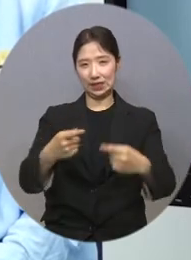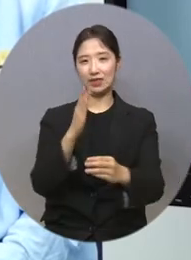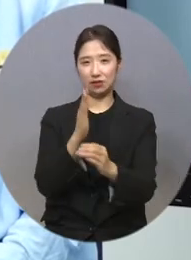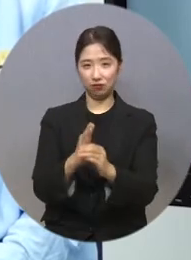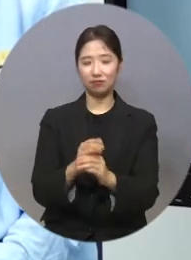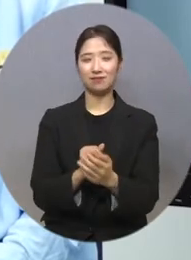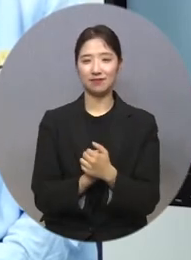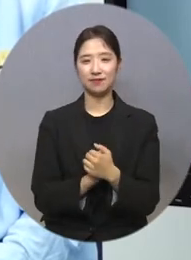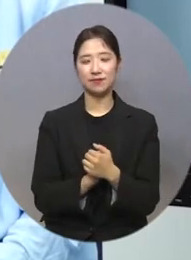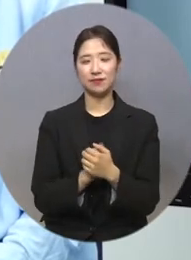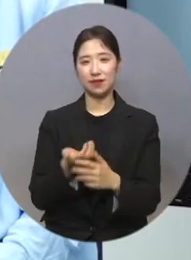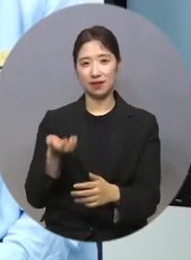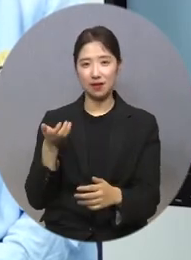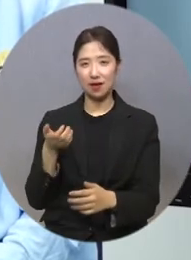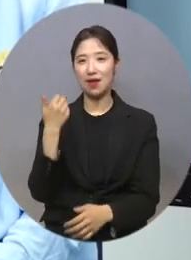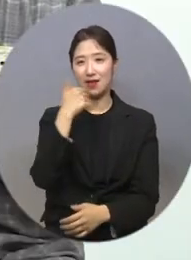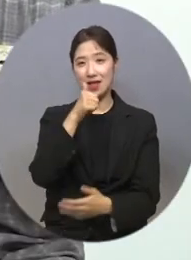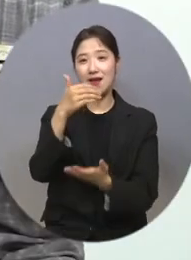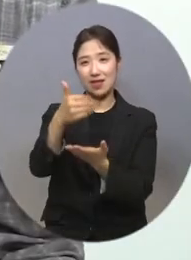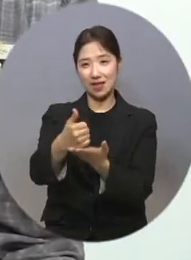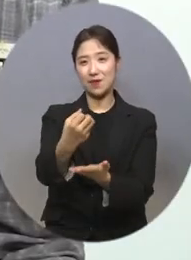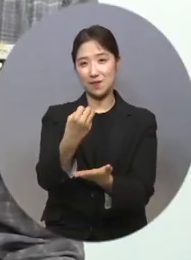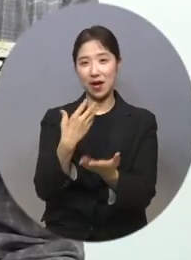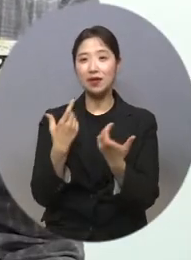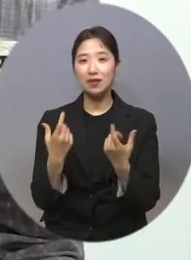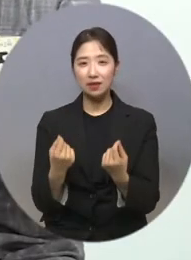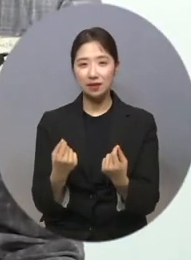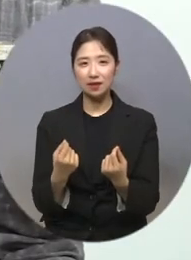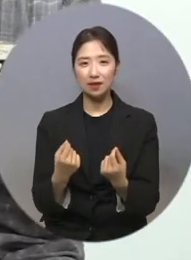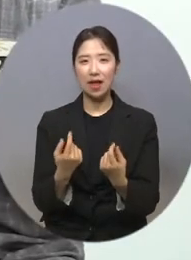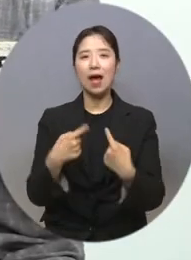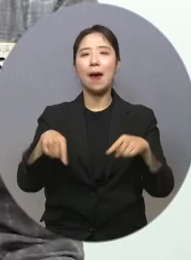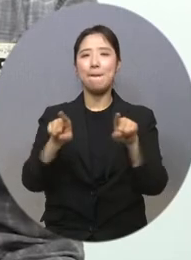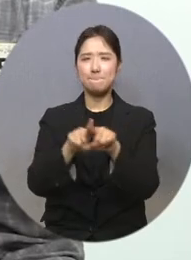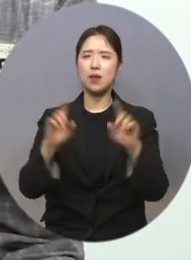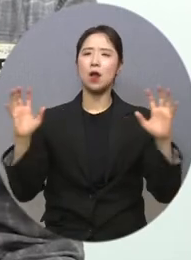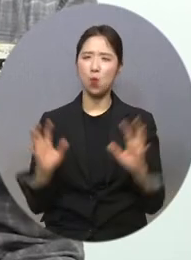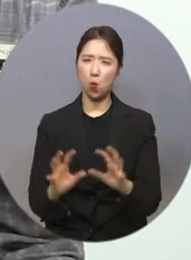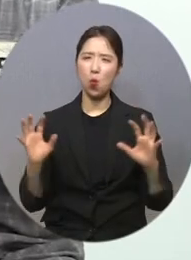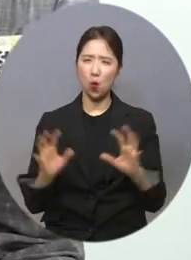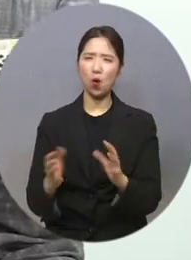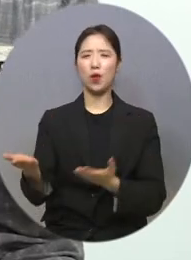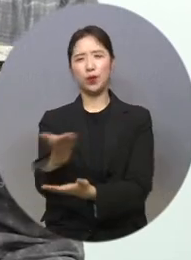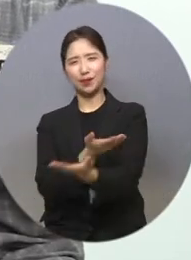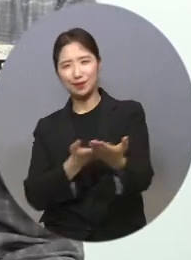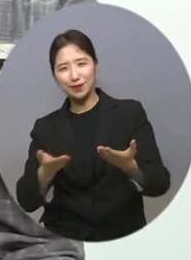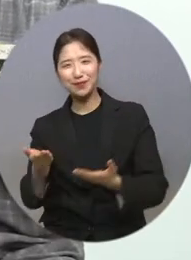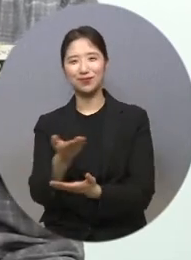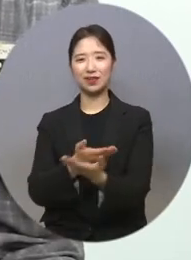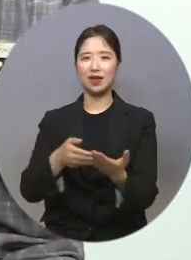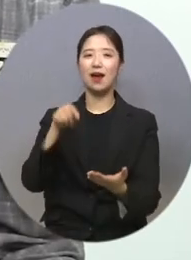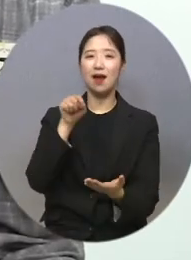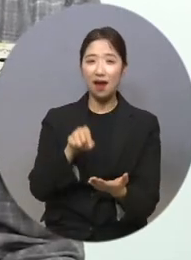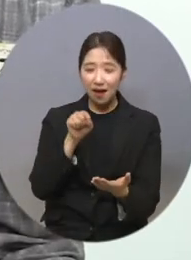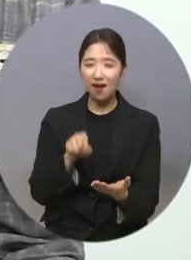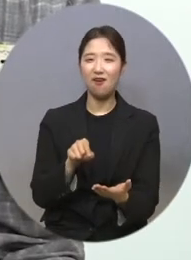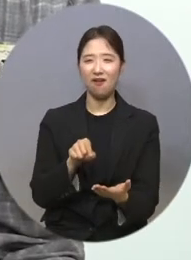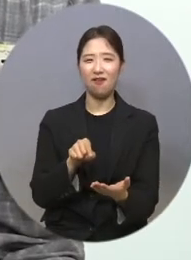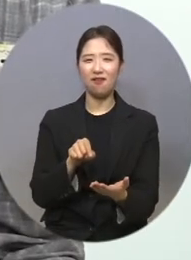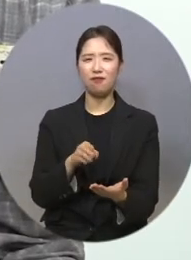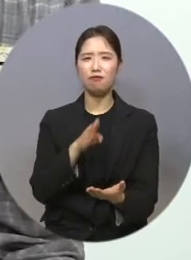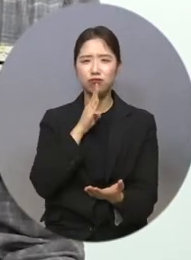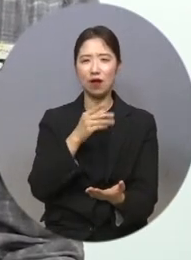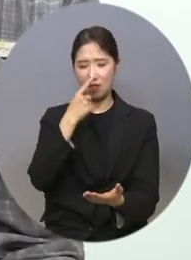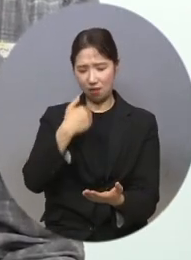아까 우리 사회장님께서 말씀해주신 것처럼 함께 모이는 그 자체가 코다로서 우리가 함께 모이는 그 자체가